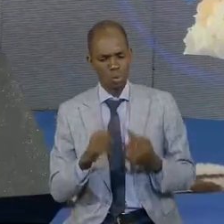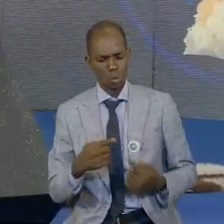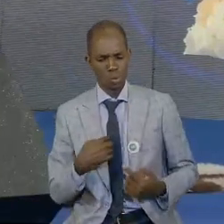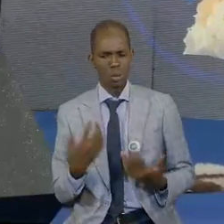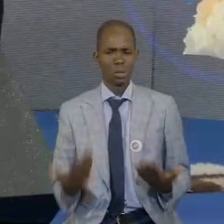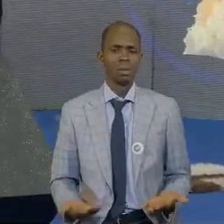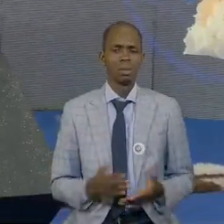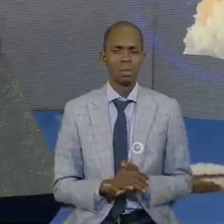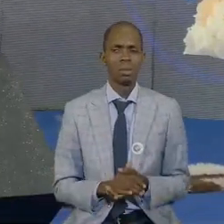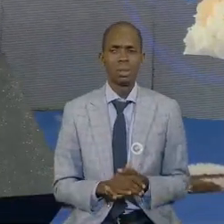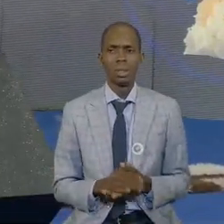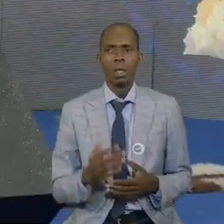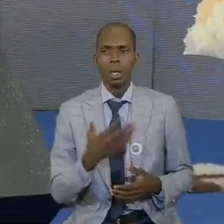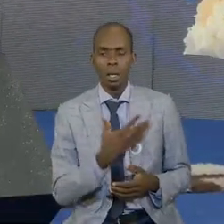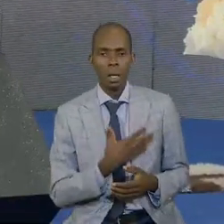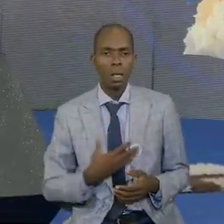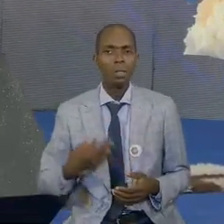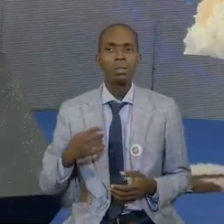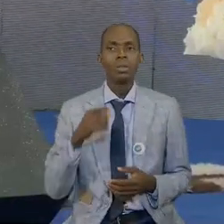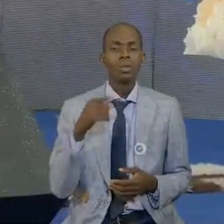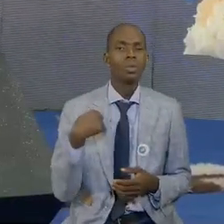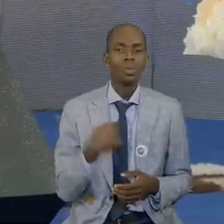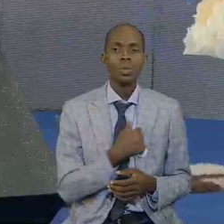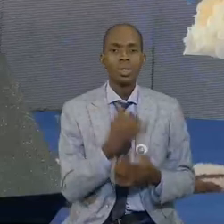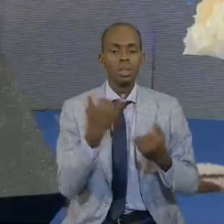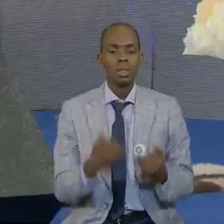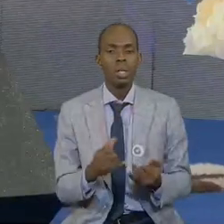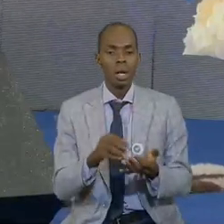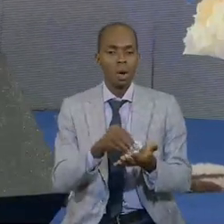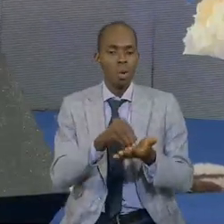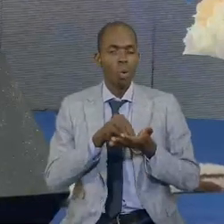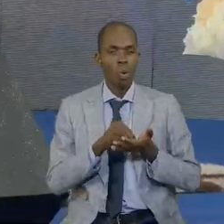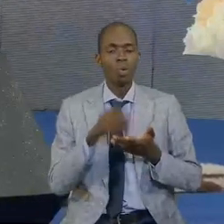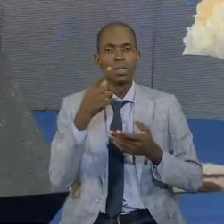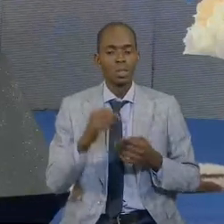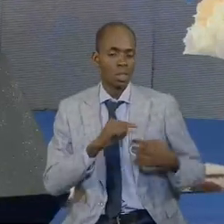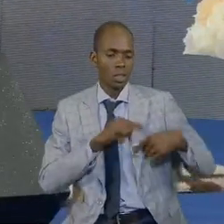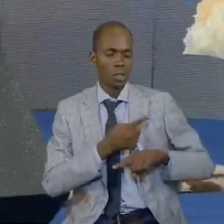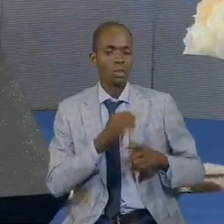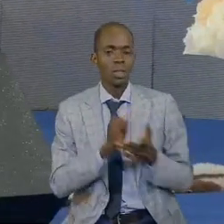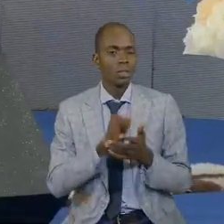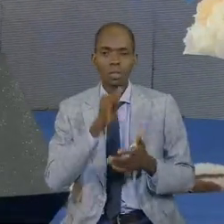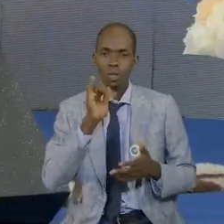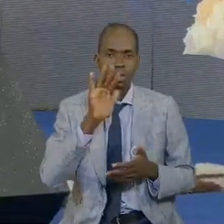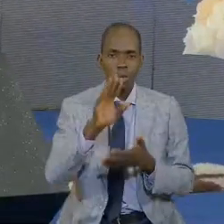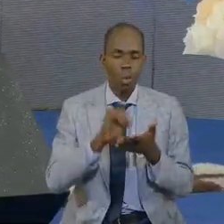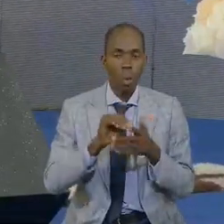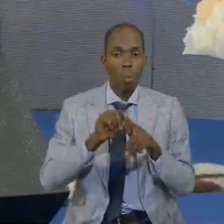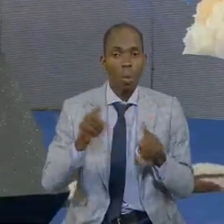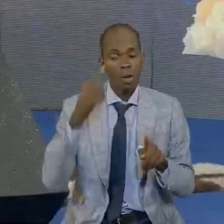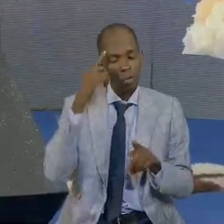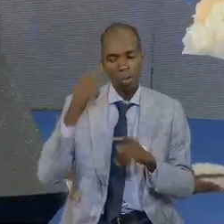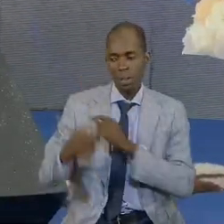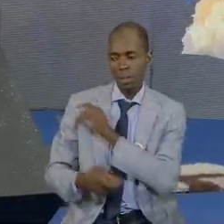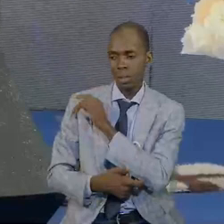chez moi? We own the guilt that belongs to the tempter. Et nous prenons maintenant la culpabilité qui doit